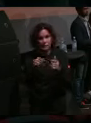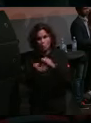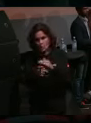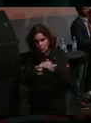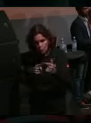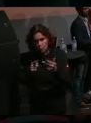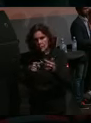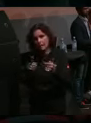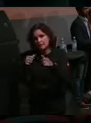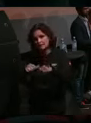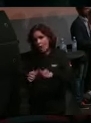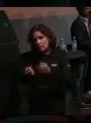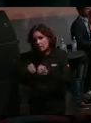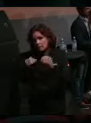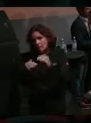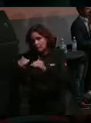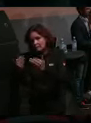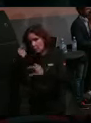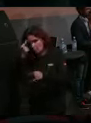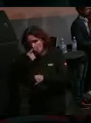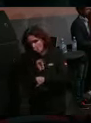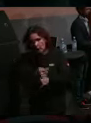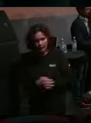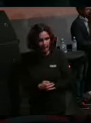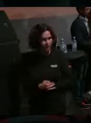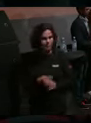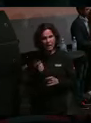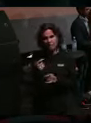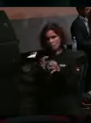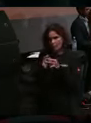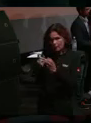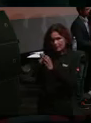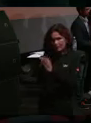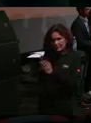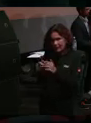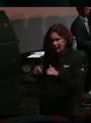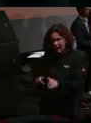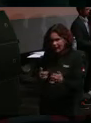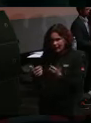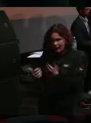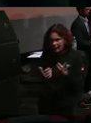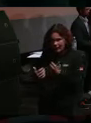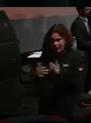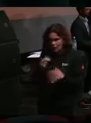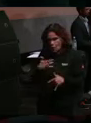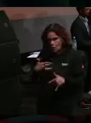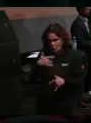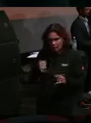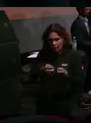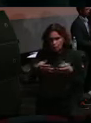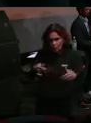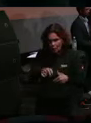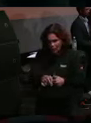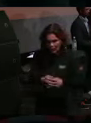svak kraftbalanse, tror du? Men det var noe med premissene her da, sånn hvor mye som skal bygges ut. Ja,